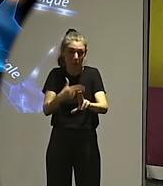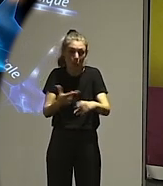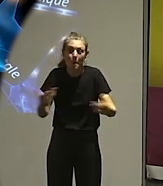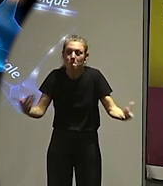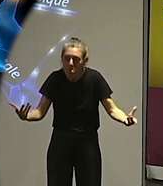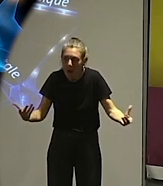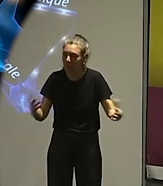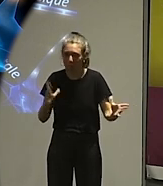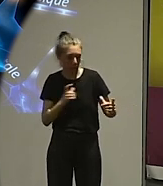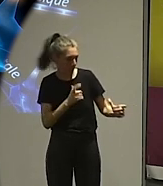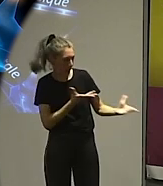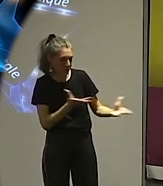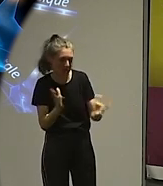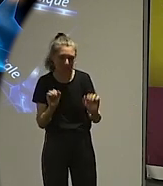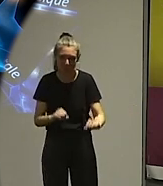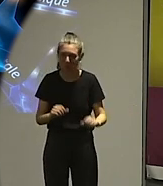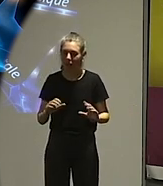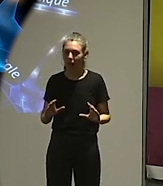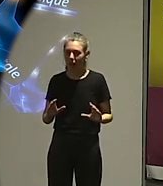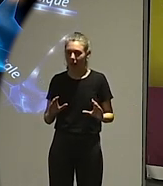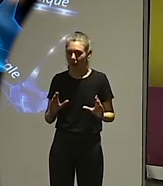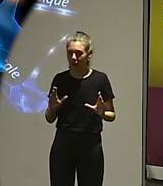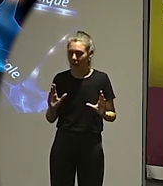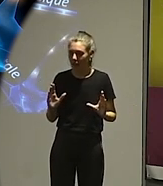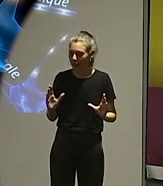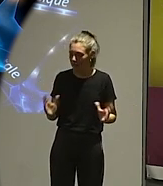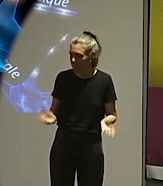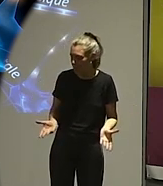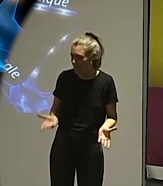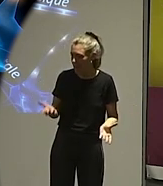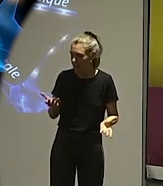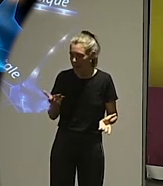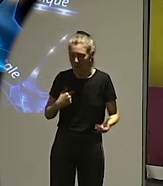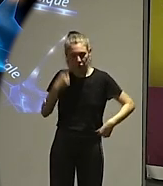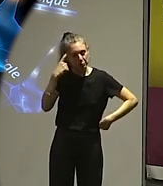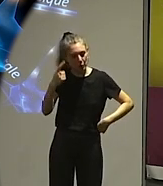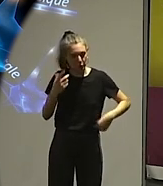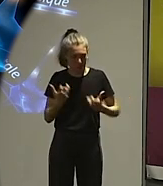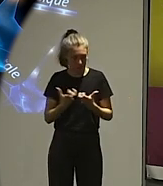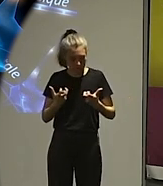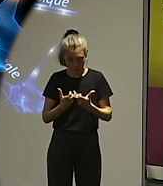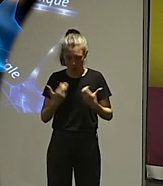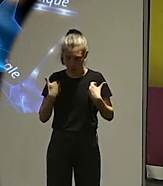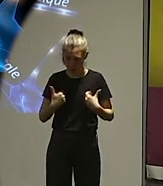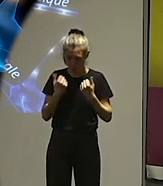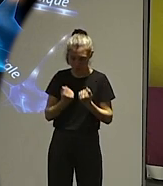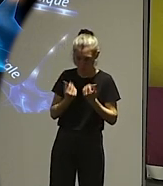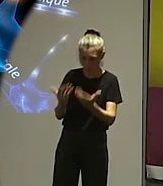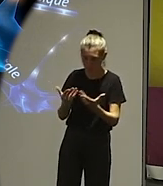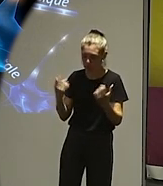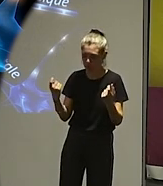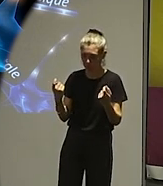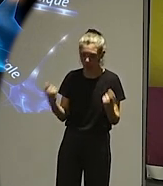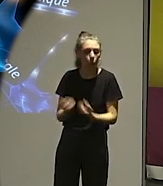parole à d'autres personnes. Après, ce qui est bien, là, je vois à nouveau les exercices physiques qu'on veut pratiquer. La